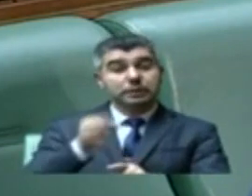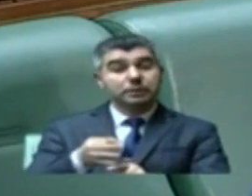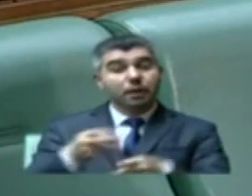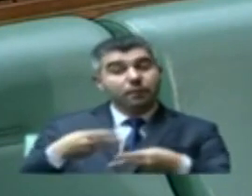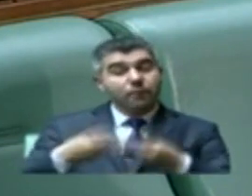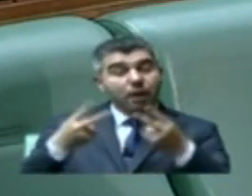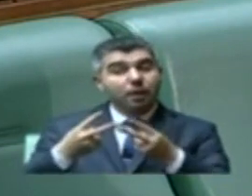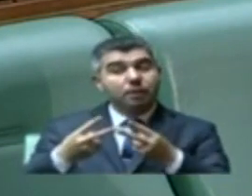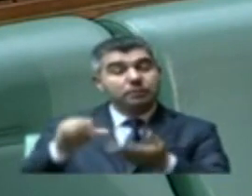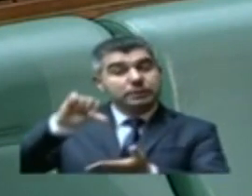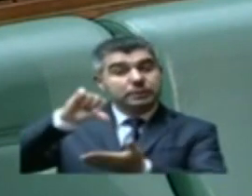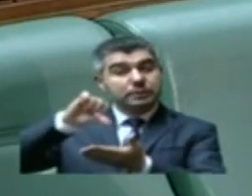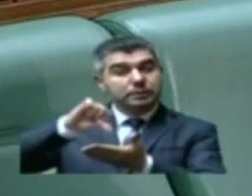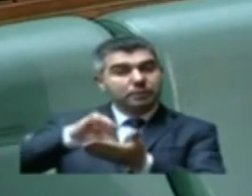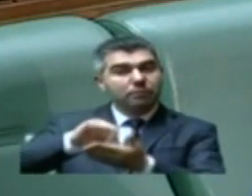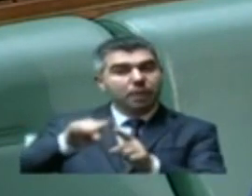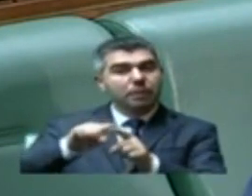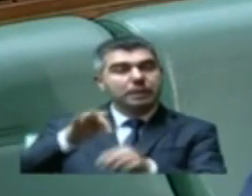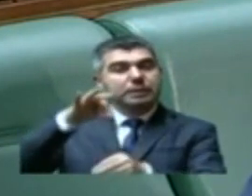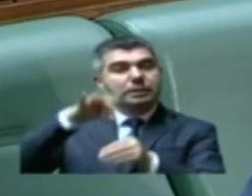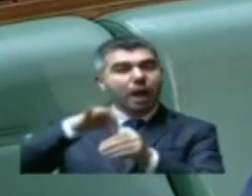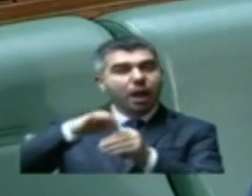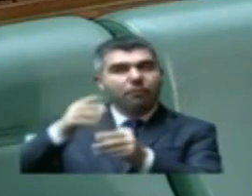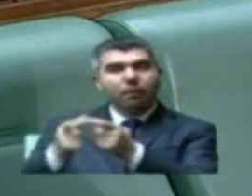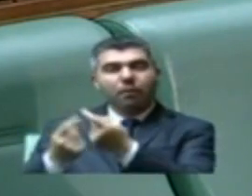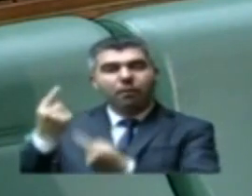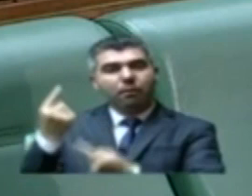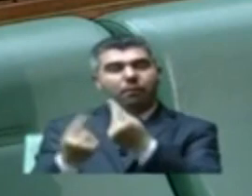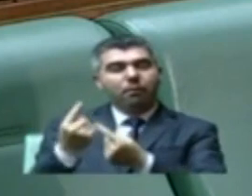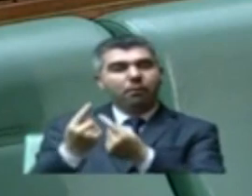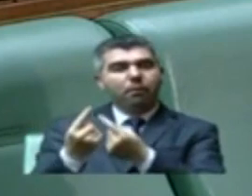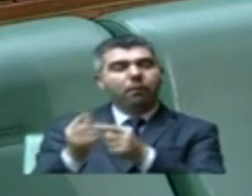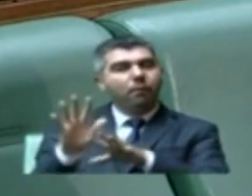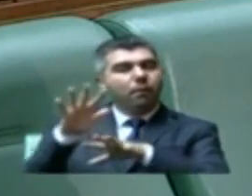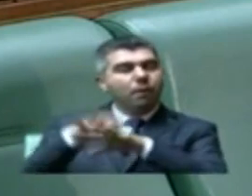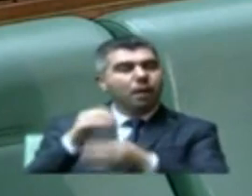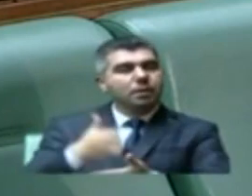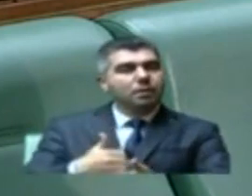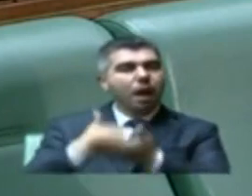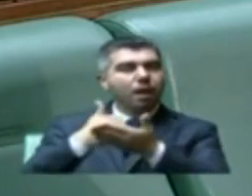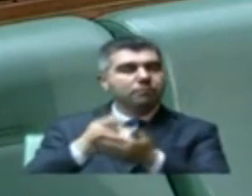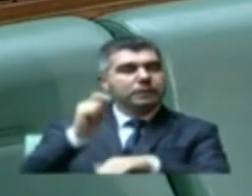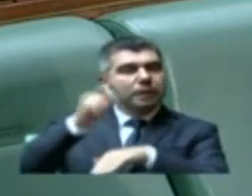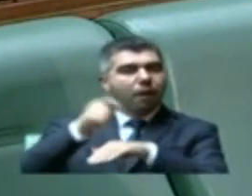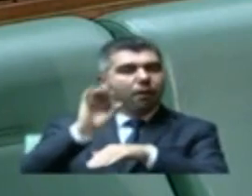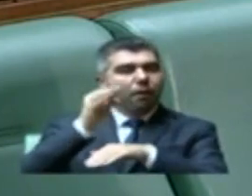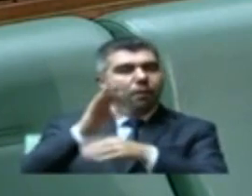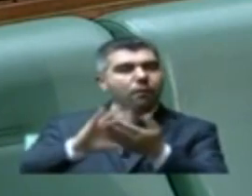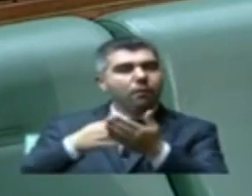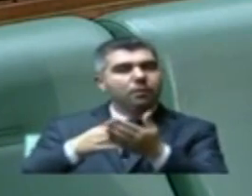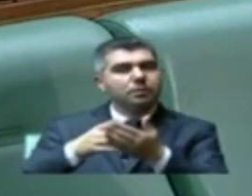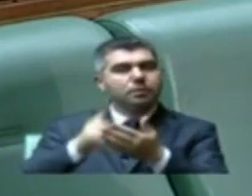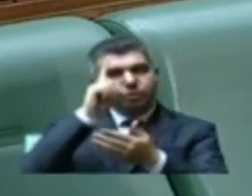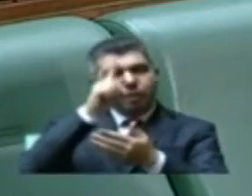انطلقت منها هي جهة منتخبيها وسلطاتها المحلية هم يدعموا الصناعة التقليدية ويبغوها، ونتمنى لها التوفيق